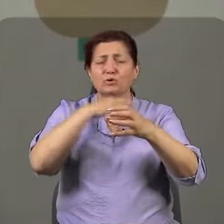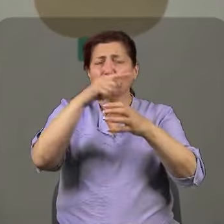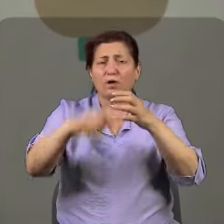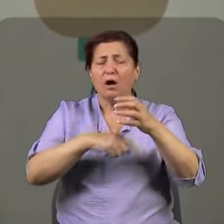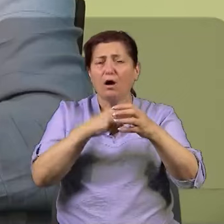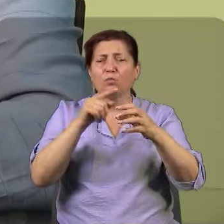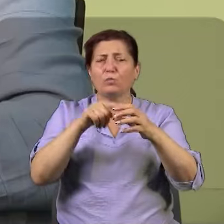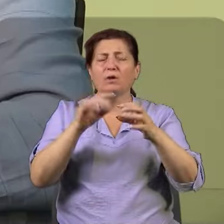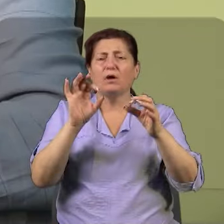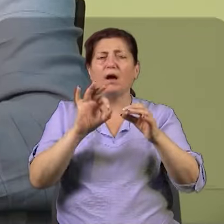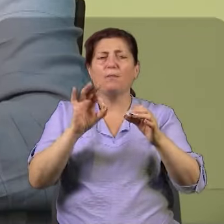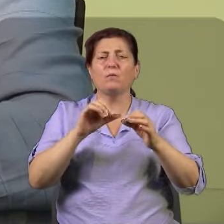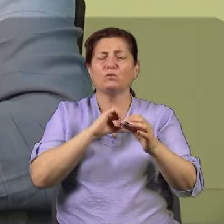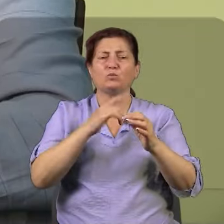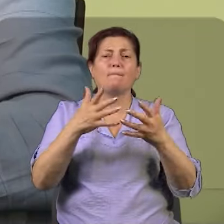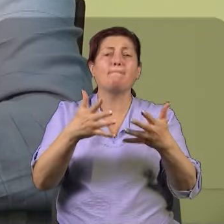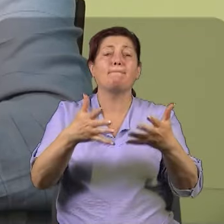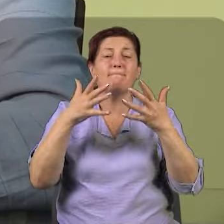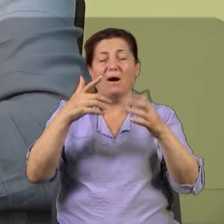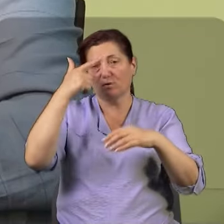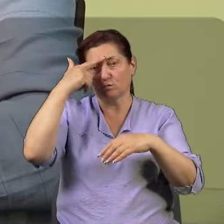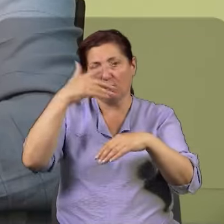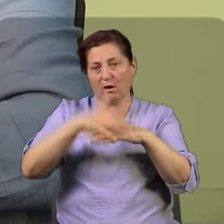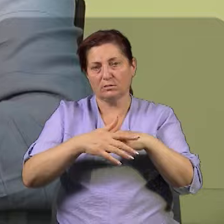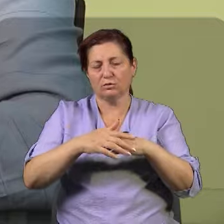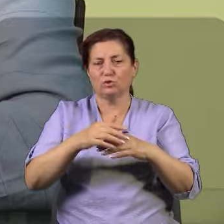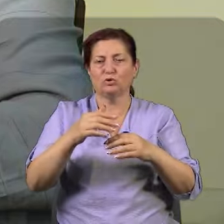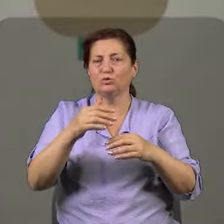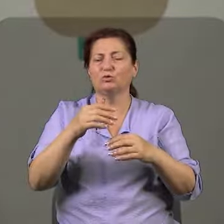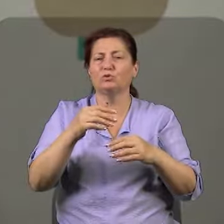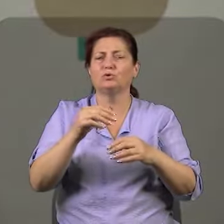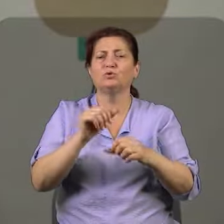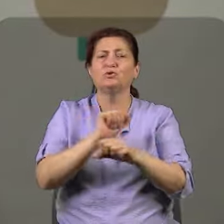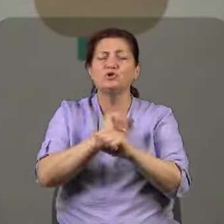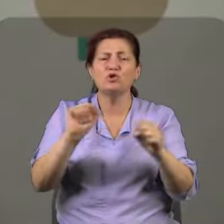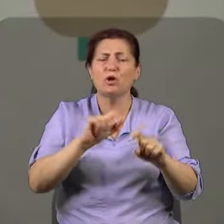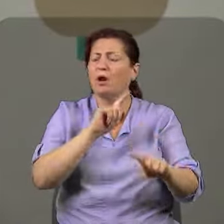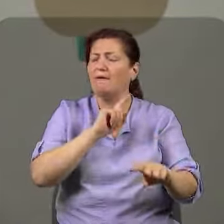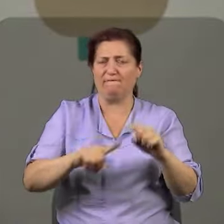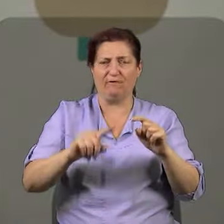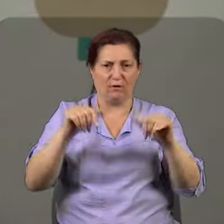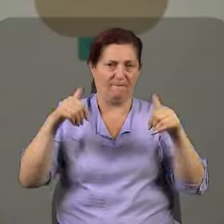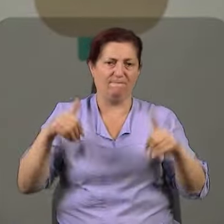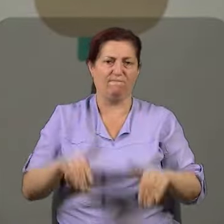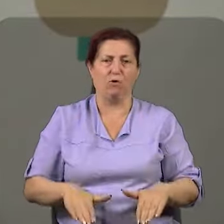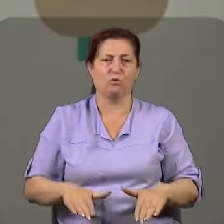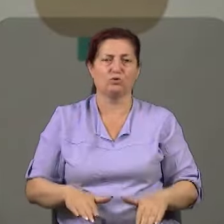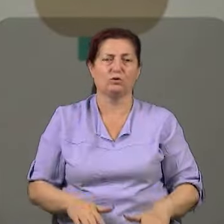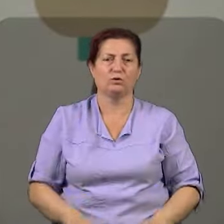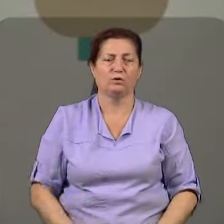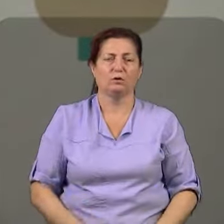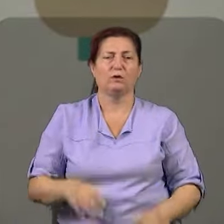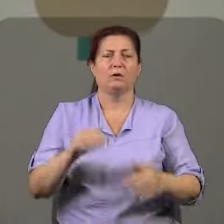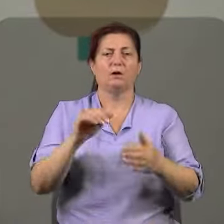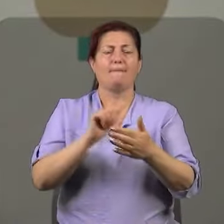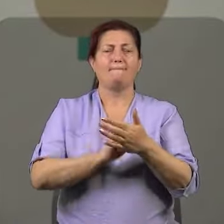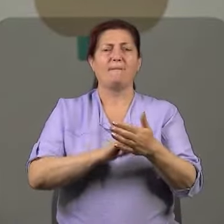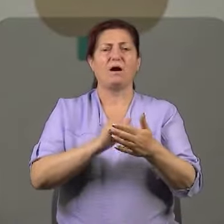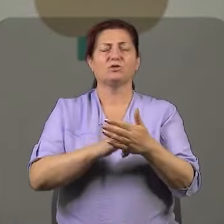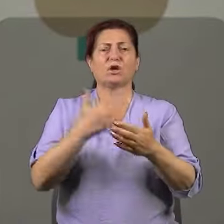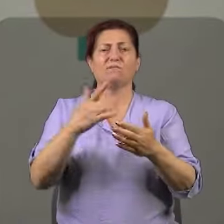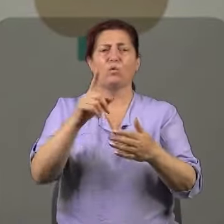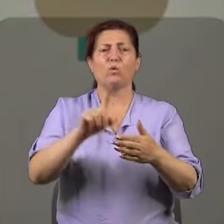լավ, ասենք շատ պարզ գոնե հասկանալ, որ չի կարելի միանշանակ որոշել։ Օրինակ, մի անգամ այս օրինակ, այսինքն ու պատճառ, երբ որ այդ հարցերը